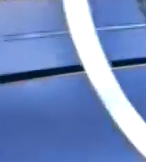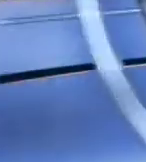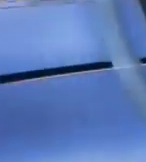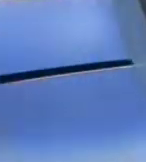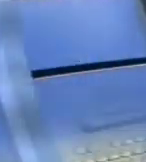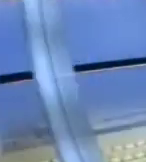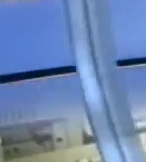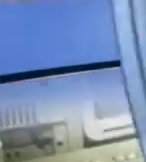Дякую!